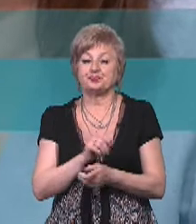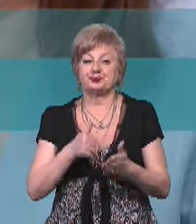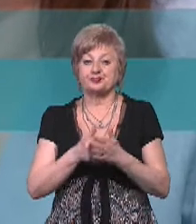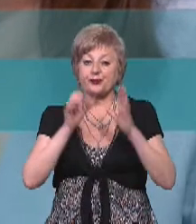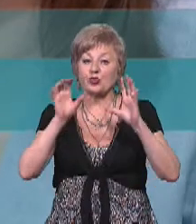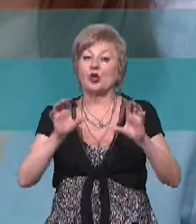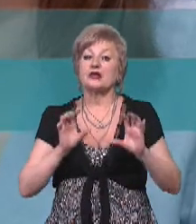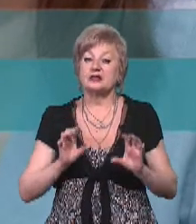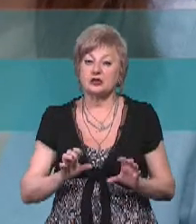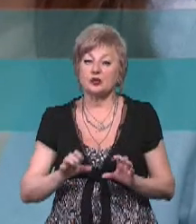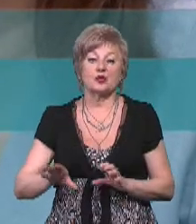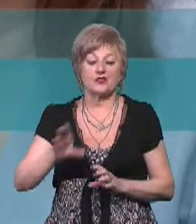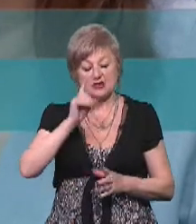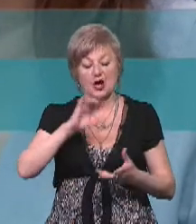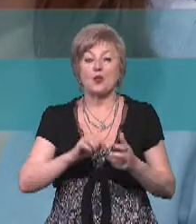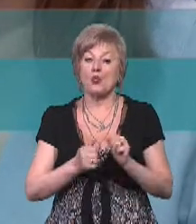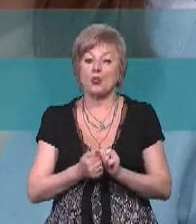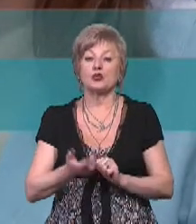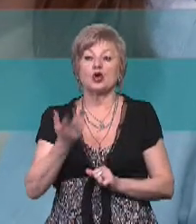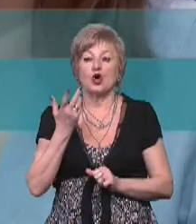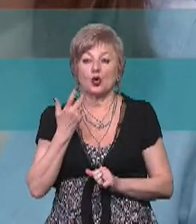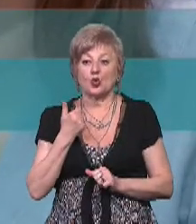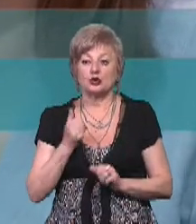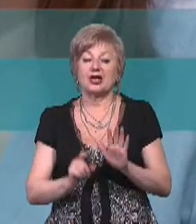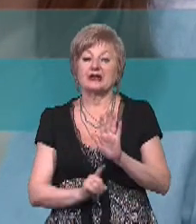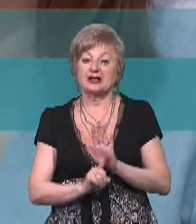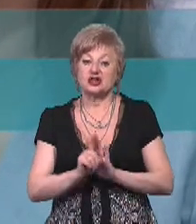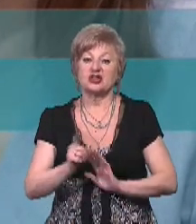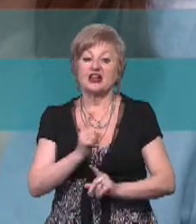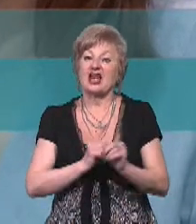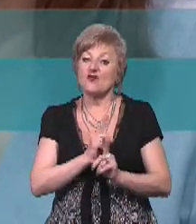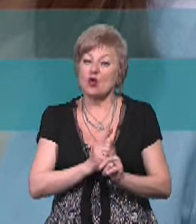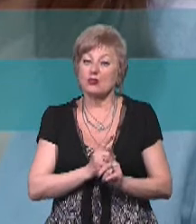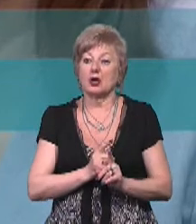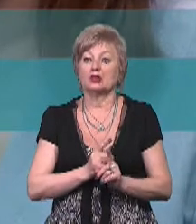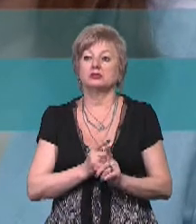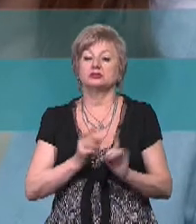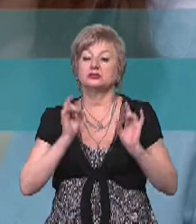Конституції. Всі ми пам'ятаємо, що коли стартувала реформа, то